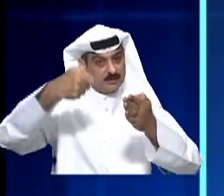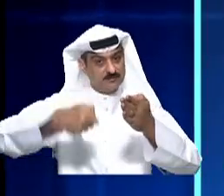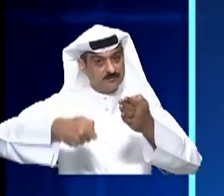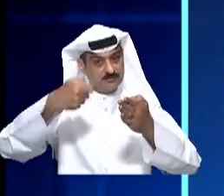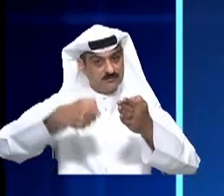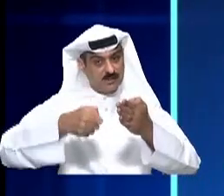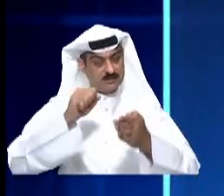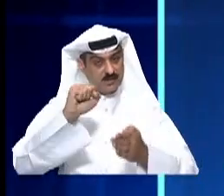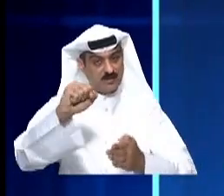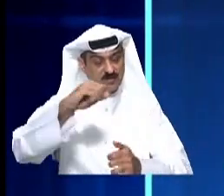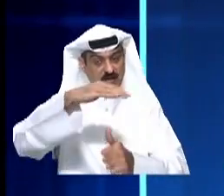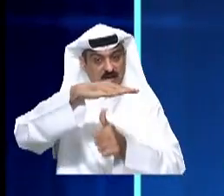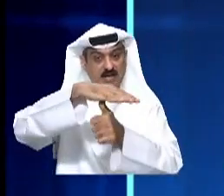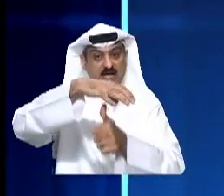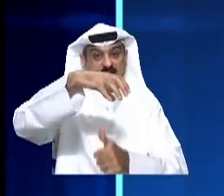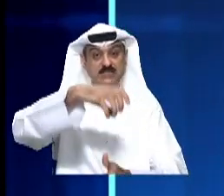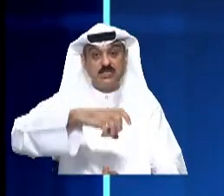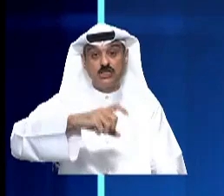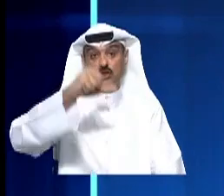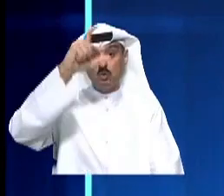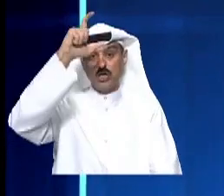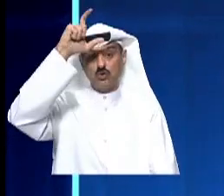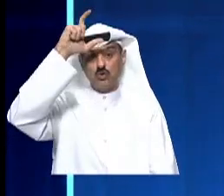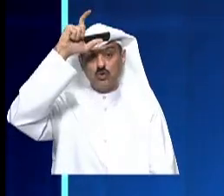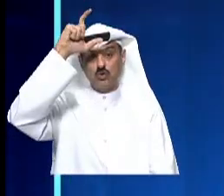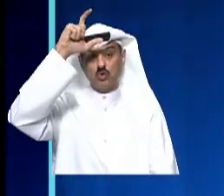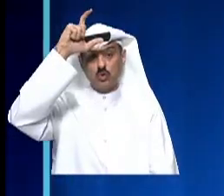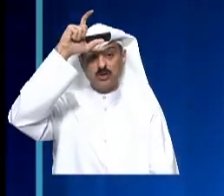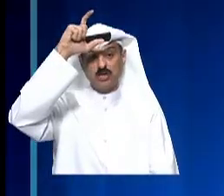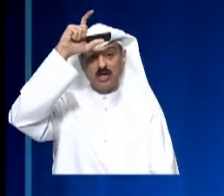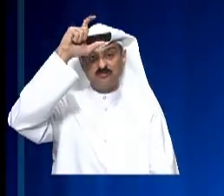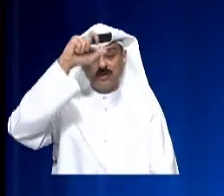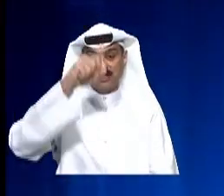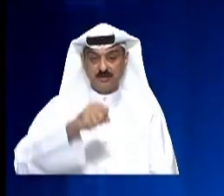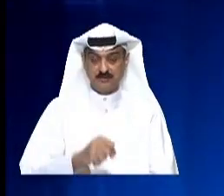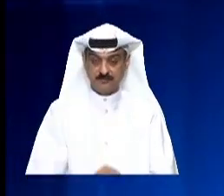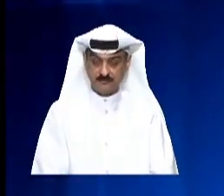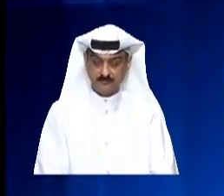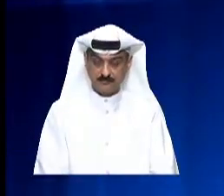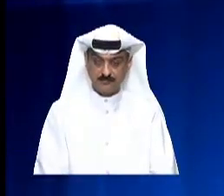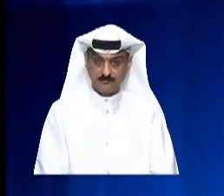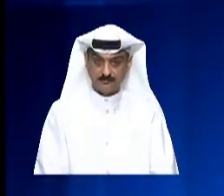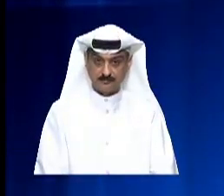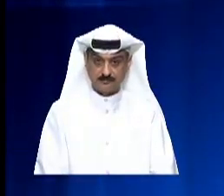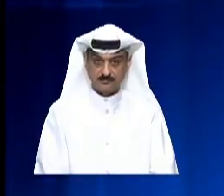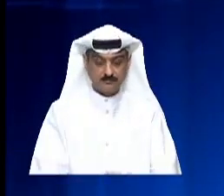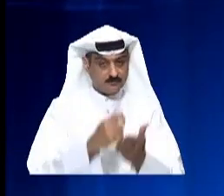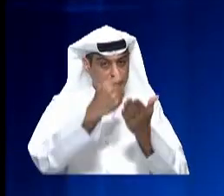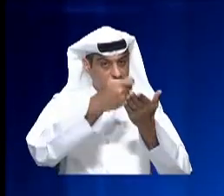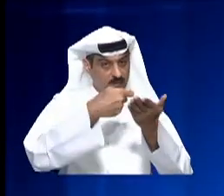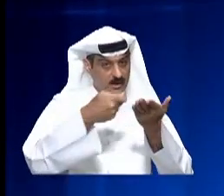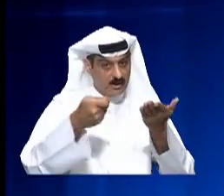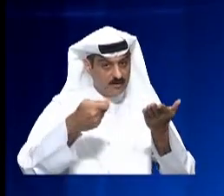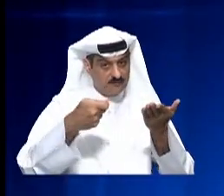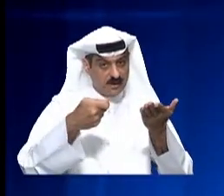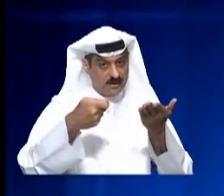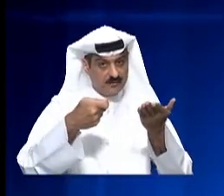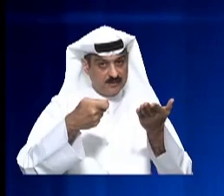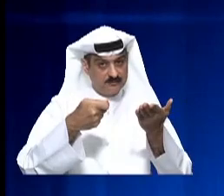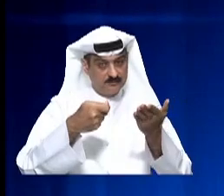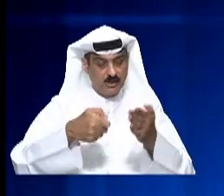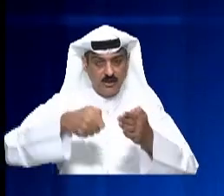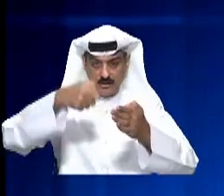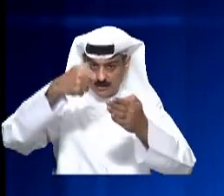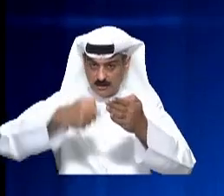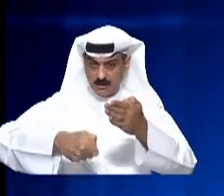إلى فخامة الرئيس رجب طيب أردوغان رئيس الجمهورية التركية الصديقة، ضمنها سمو حفظه الله